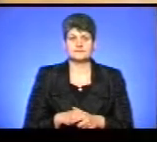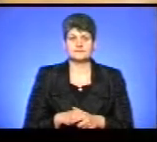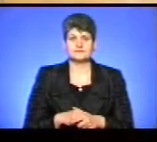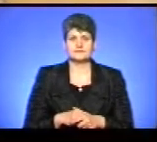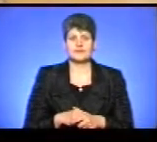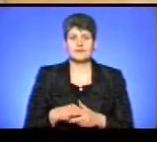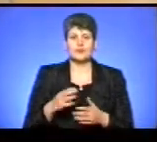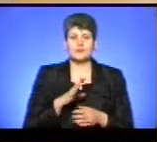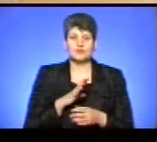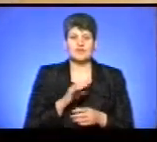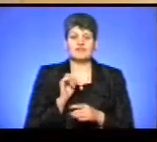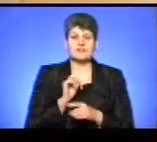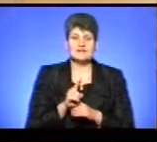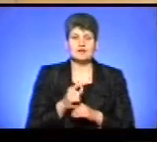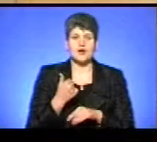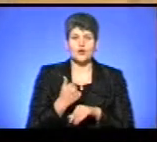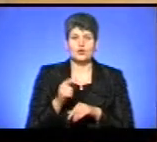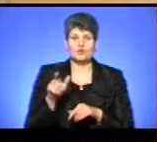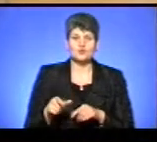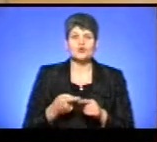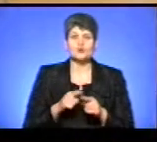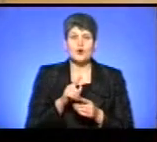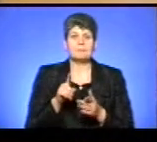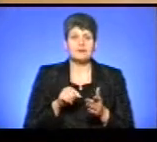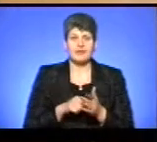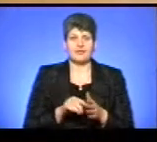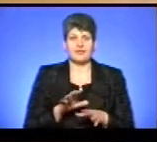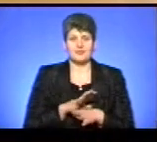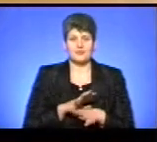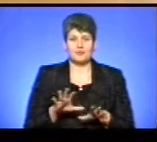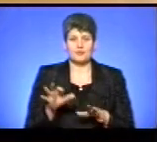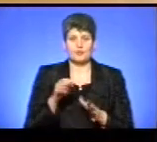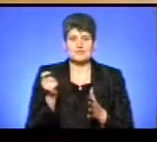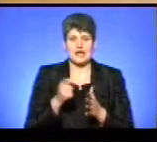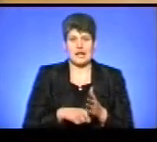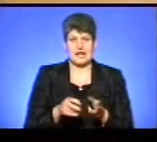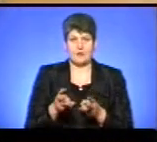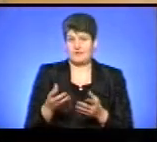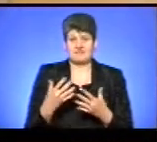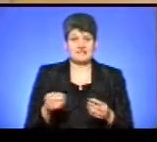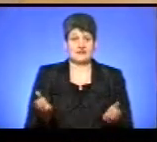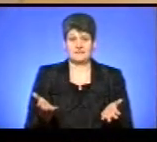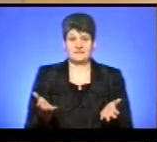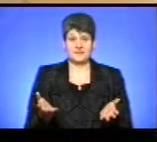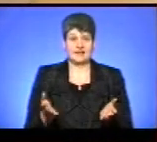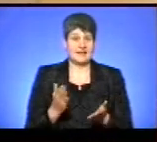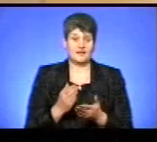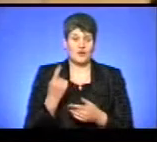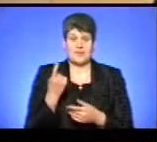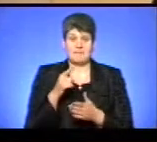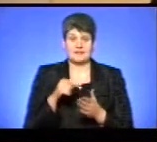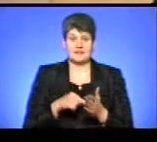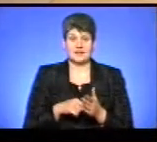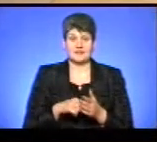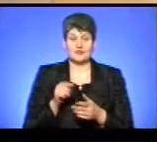Дана вказівка головуючому, щоб цього питання ніде не фігурувало про закриття котелень. Всього-навсього. Тільки одне єдине питання.